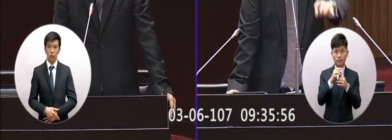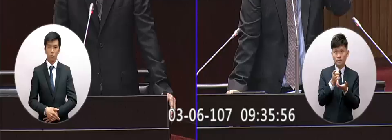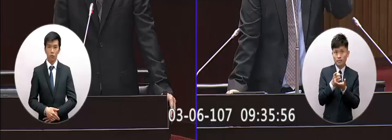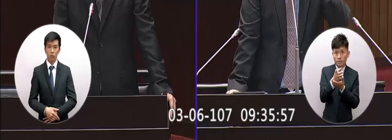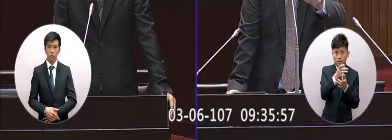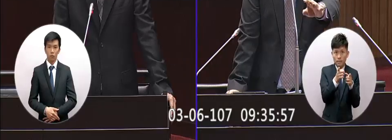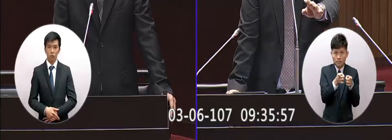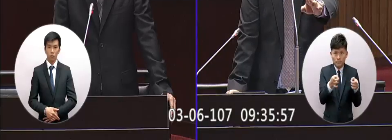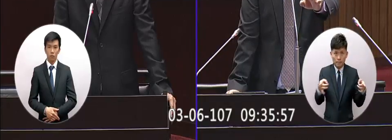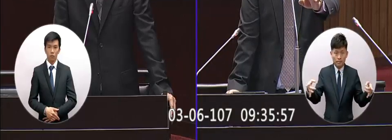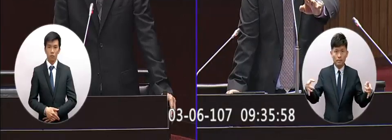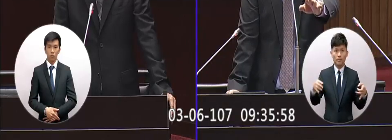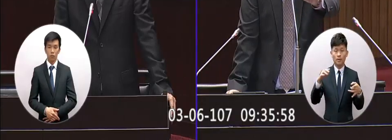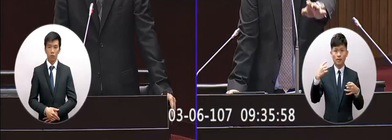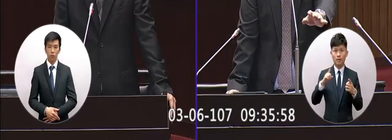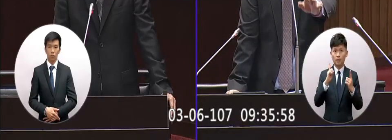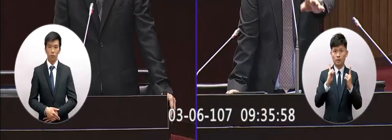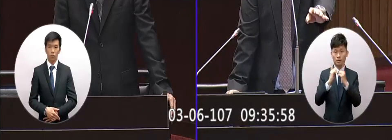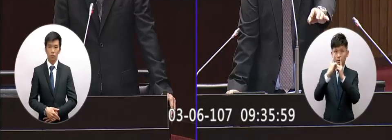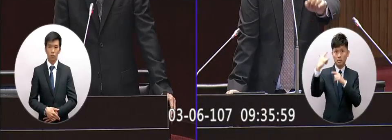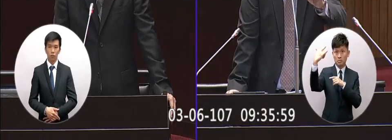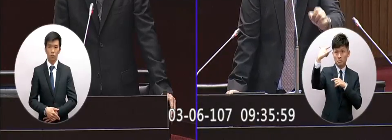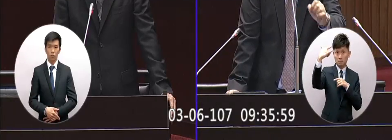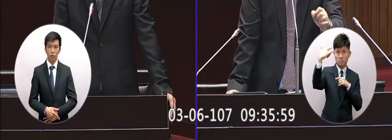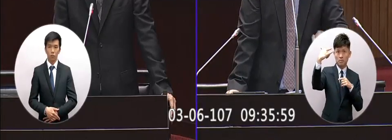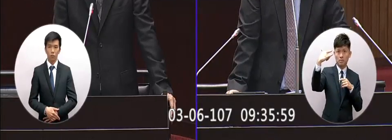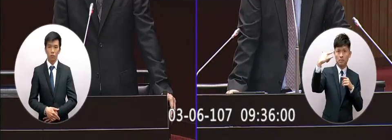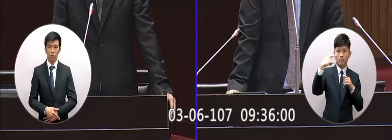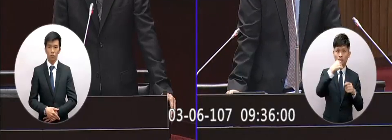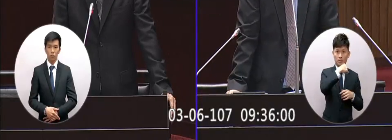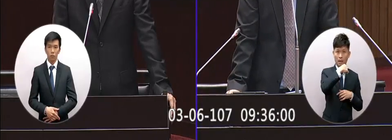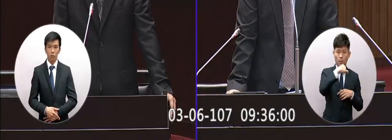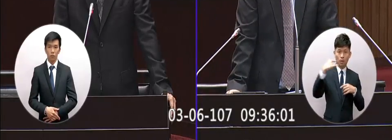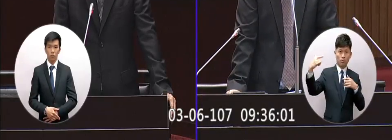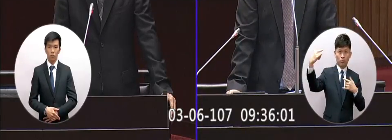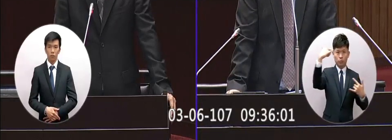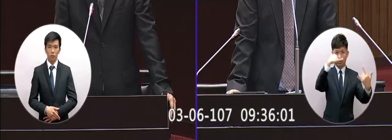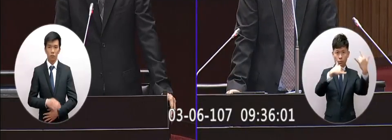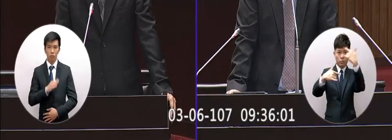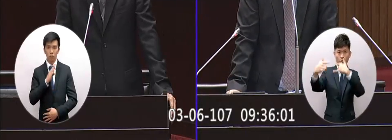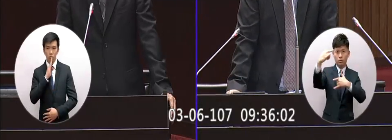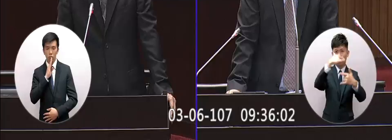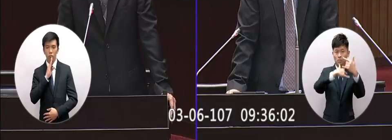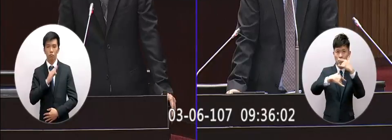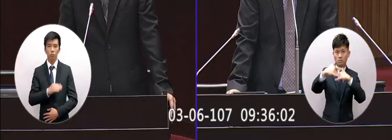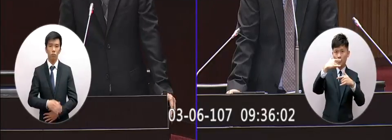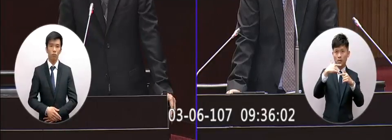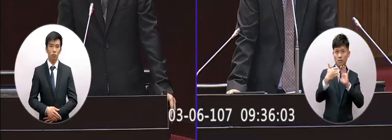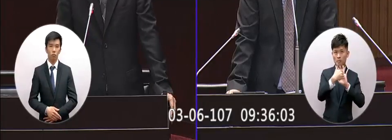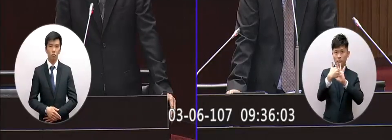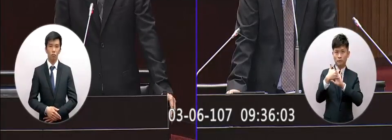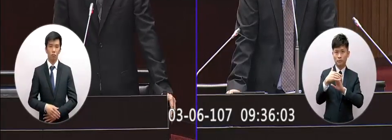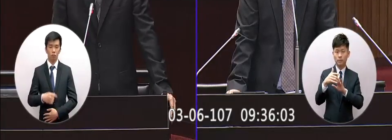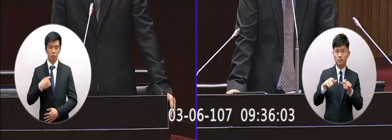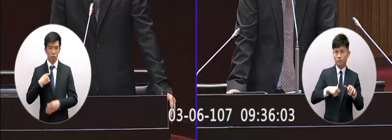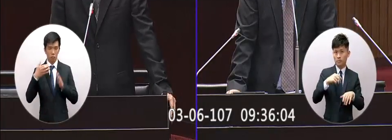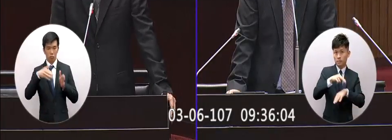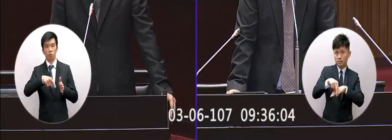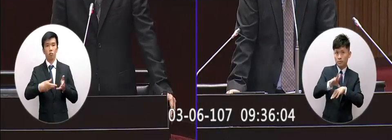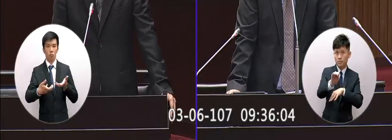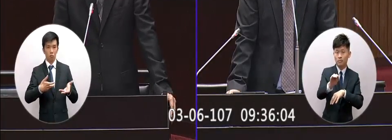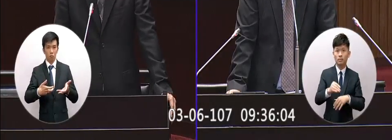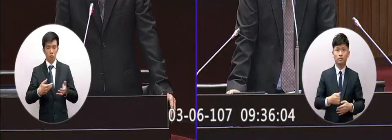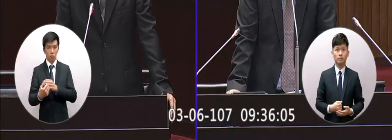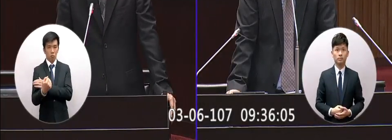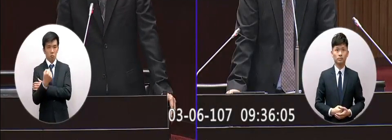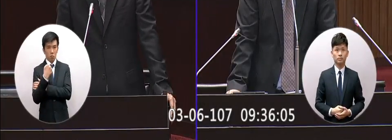机怎么样去这个降低逆中战机对台湾空域的威胁？我们有没有具体因应作为？ 我们在这方面都有强